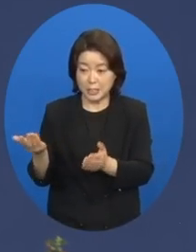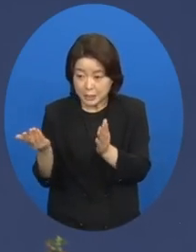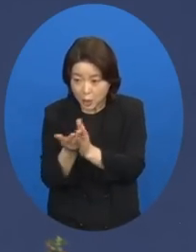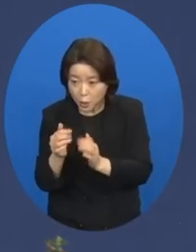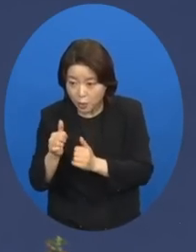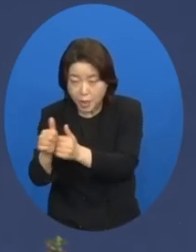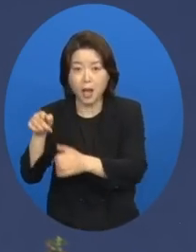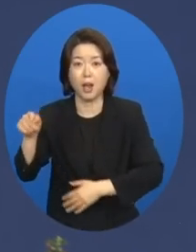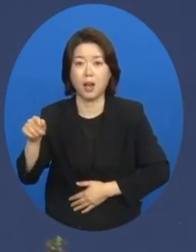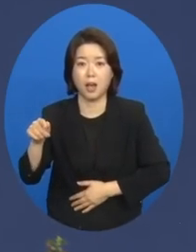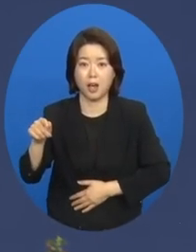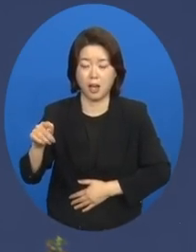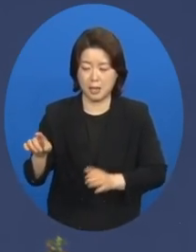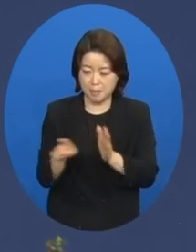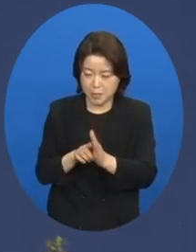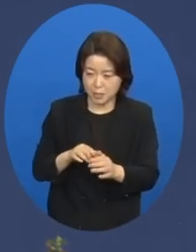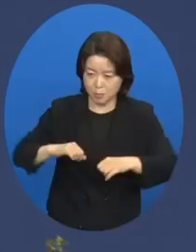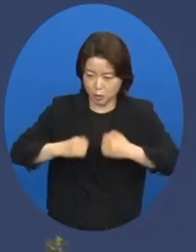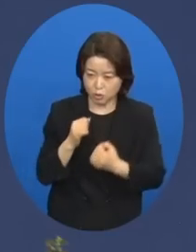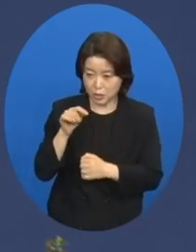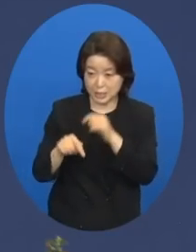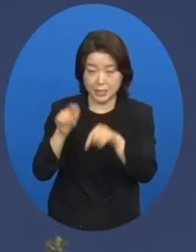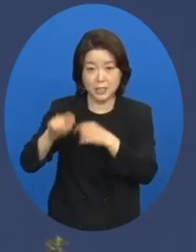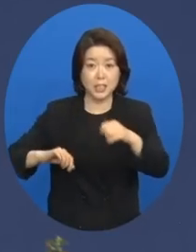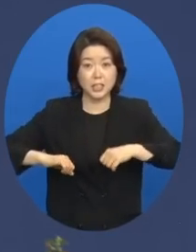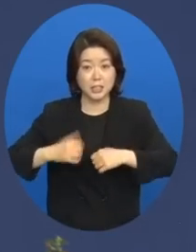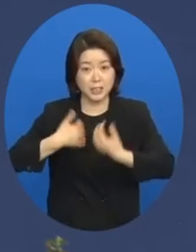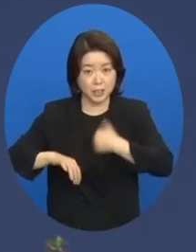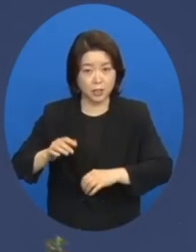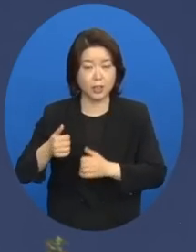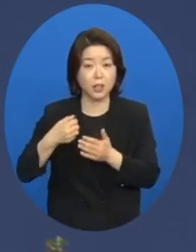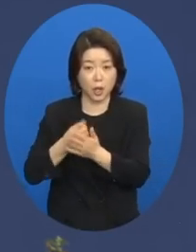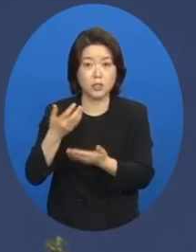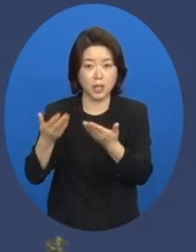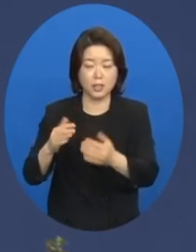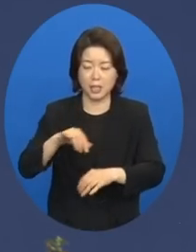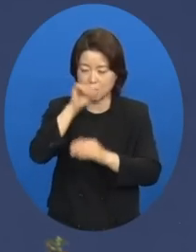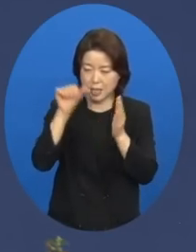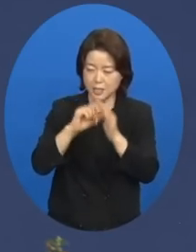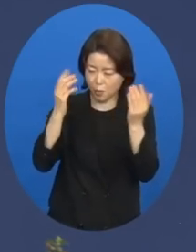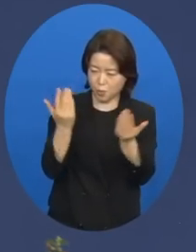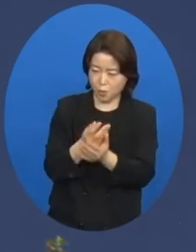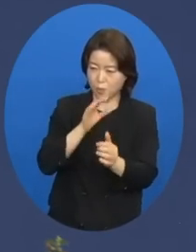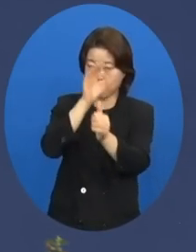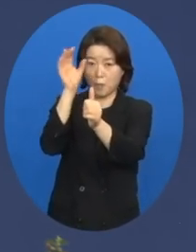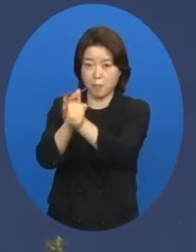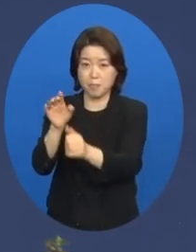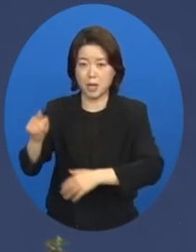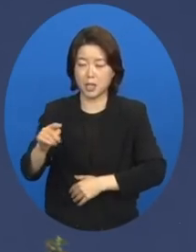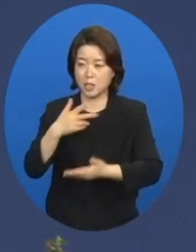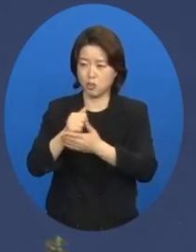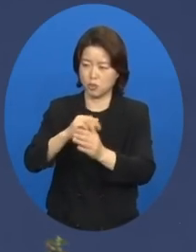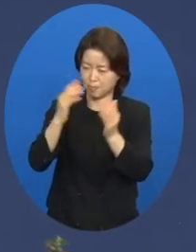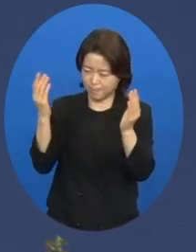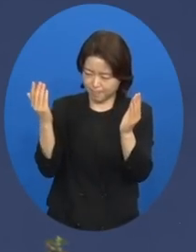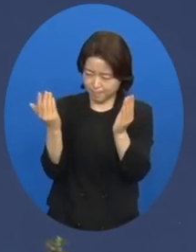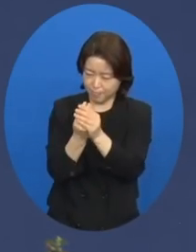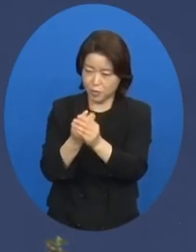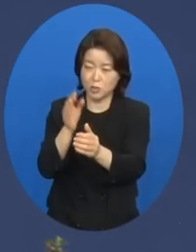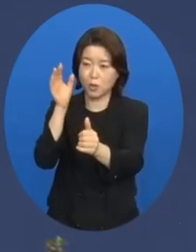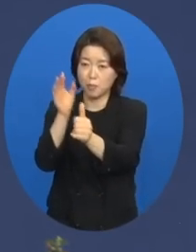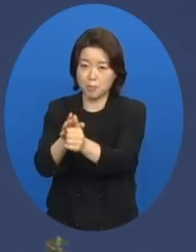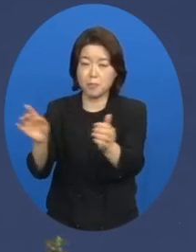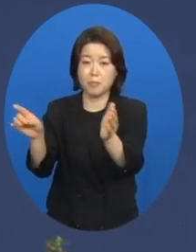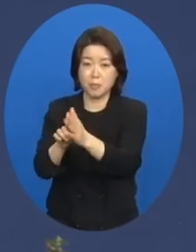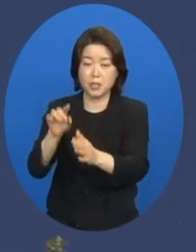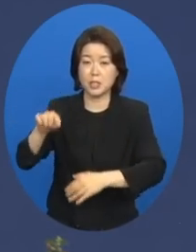걸음을 즐거이 결정할 때 오직 내 인생 전부를 그분에게 맡긴 주님을 전부로 믿는 이 승리가 우리